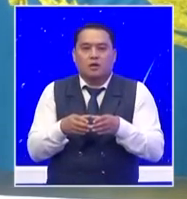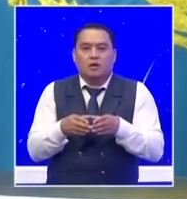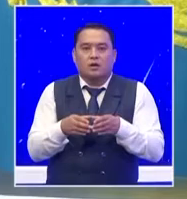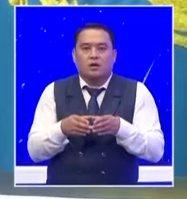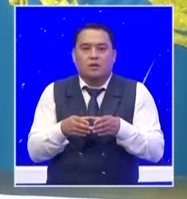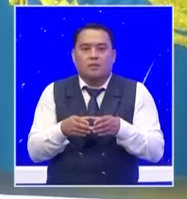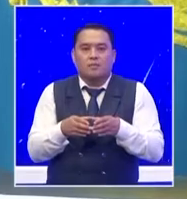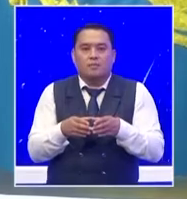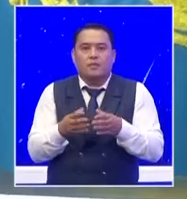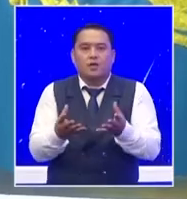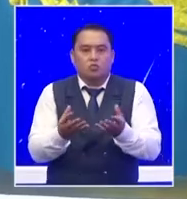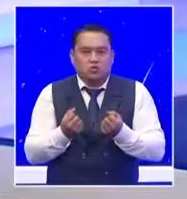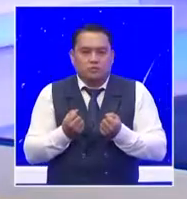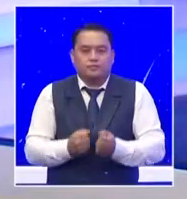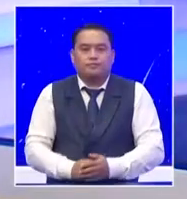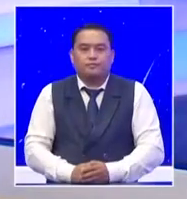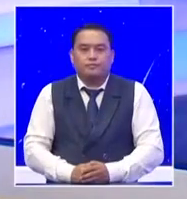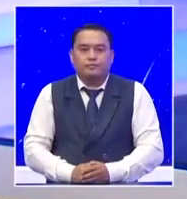мониторинговую группу и получили разрешение.